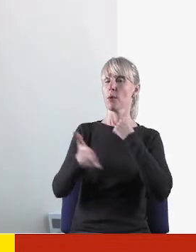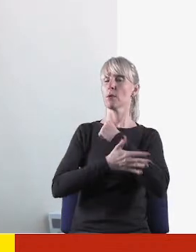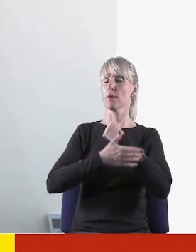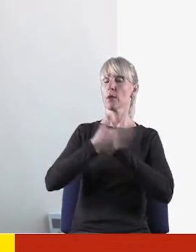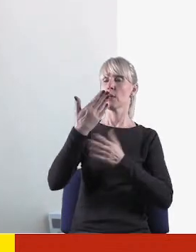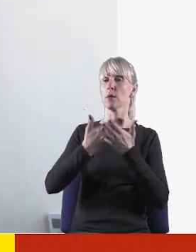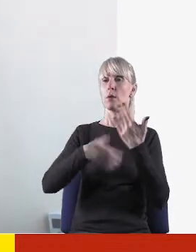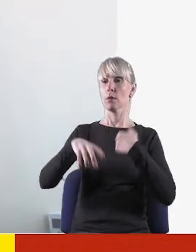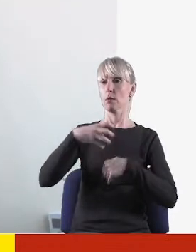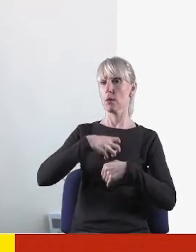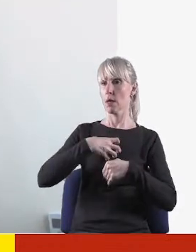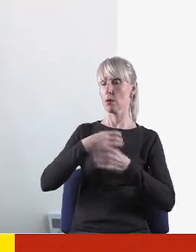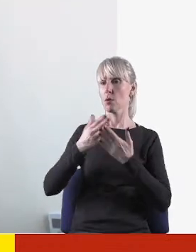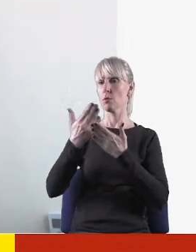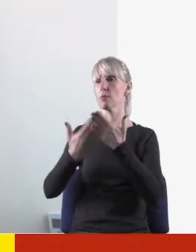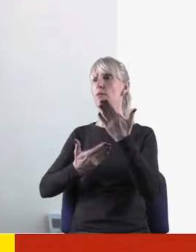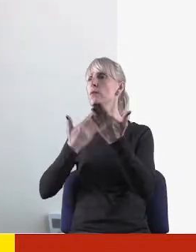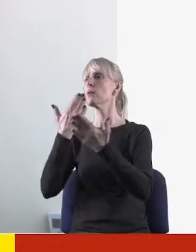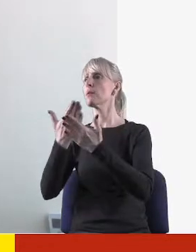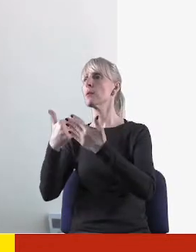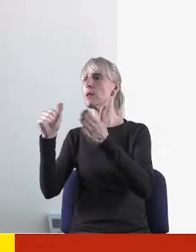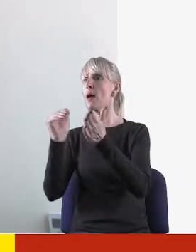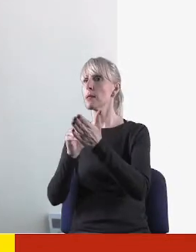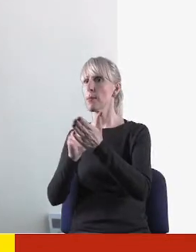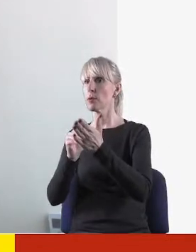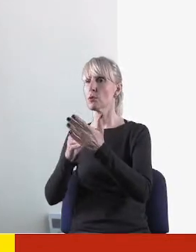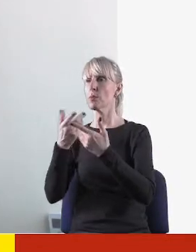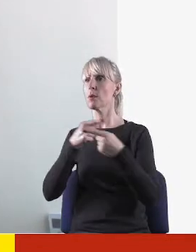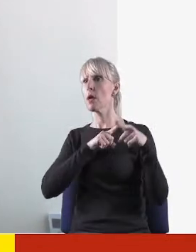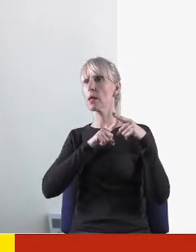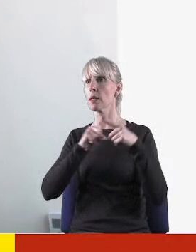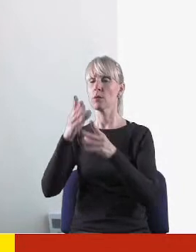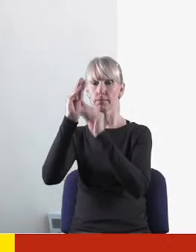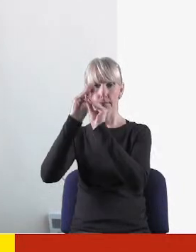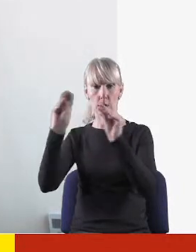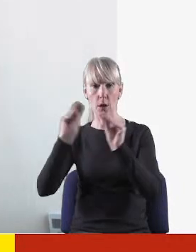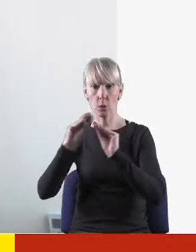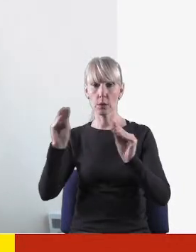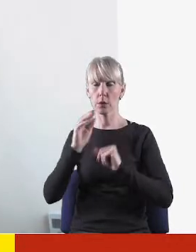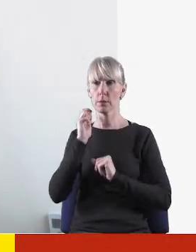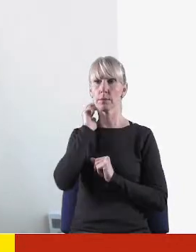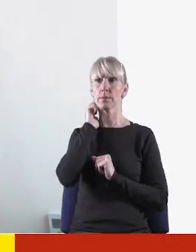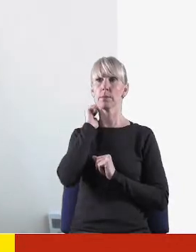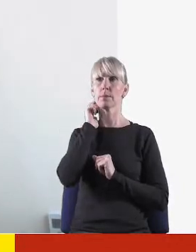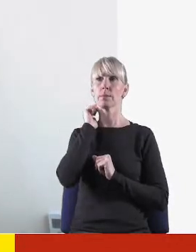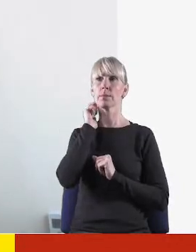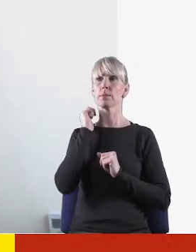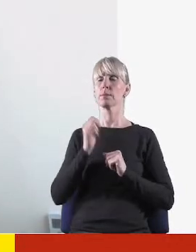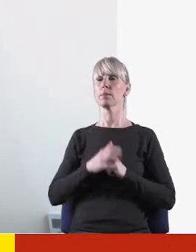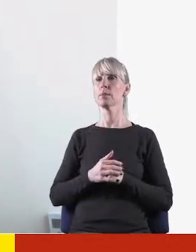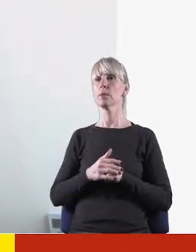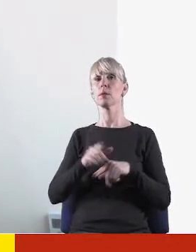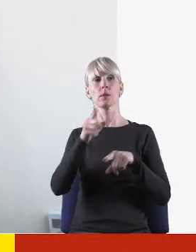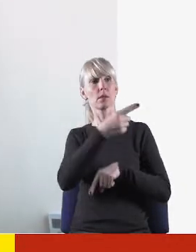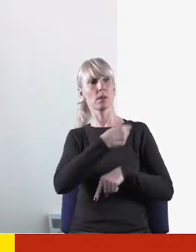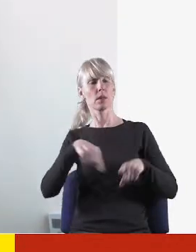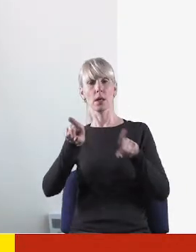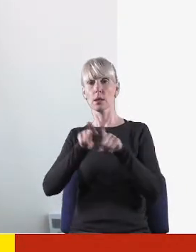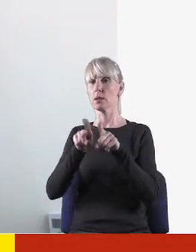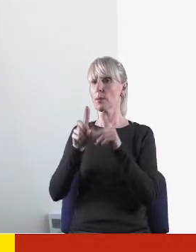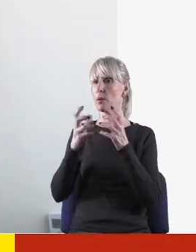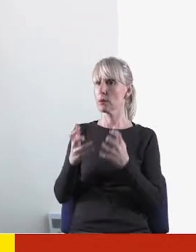nas z zapotrzebowaniem na tego typu kształcenie. Oczywiście my też prosimy dyrektorów,